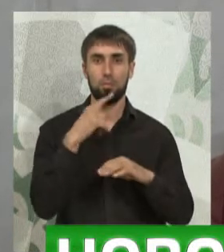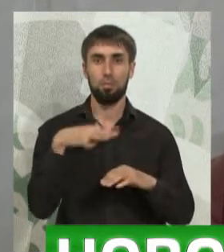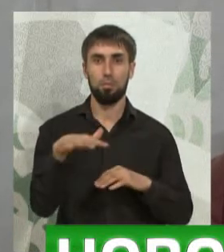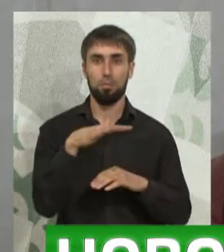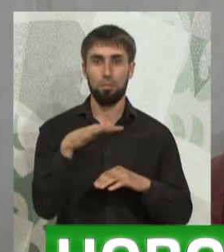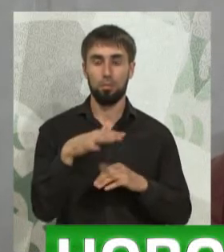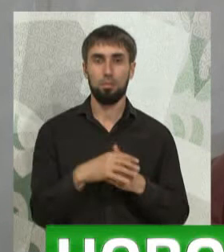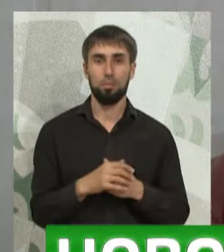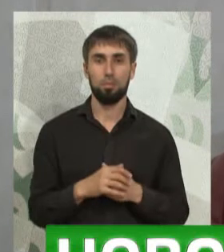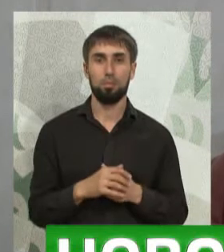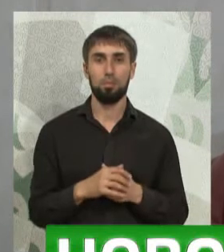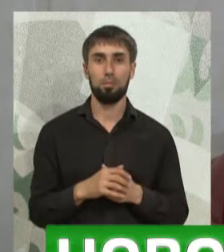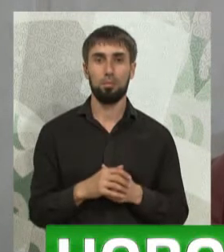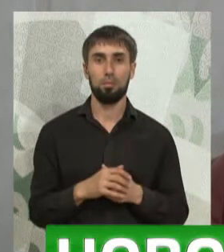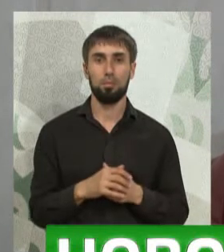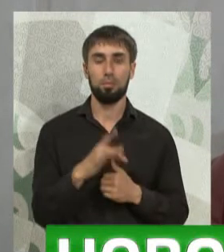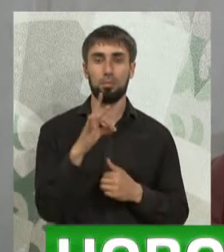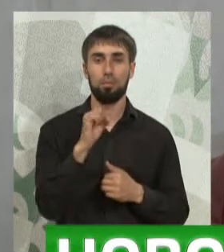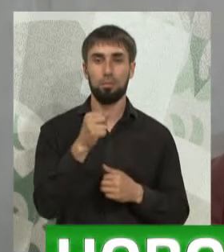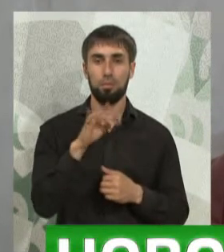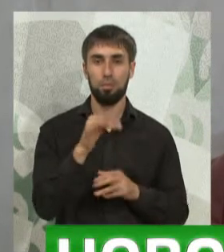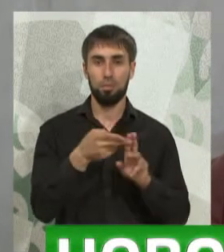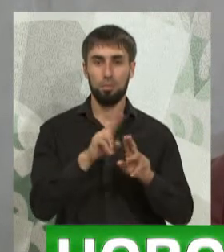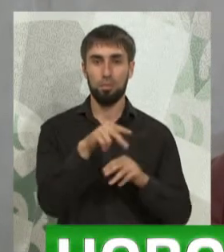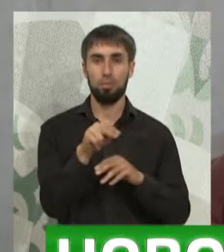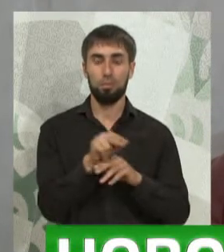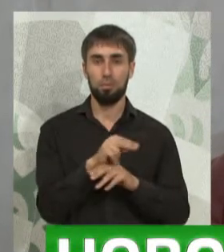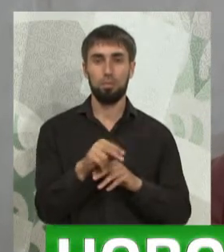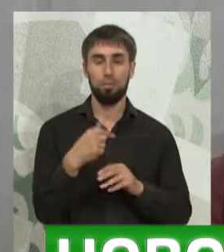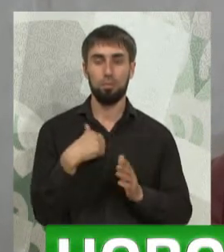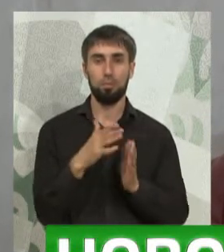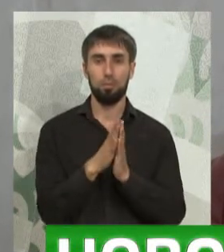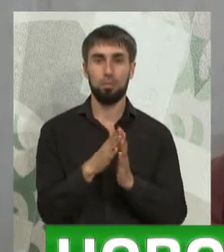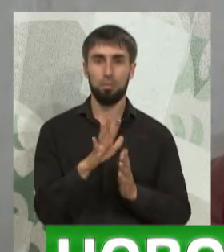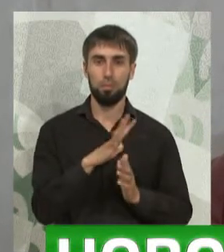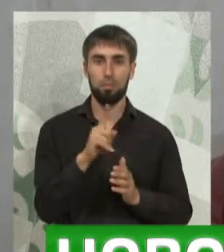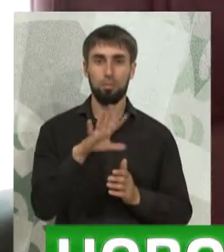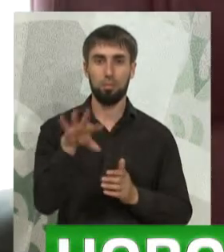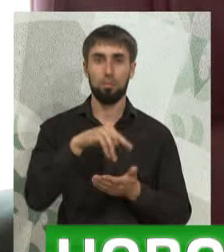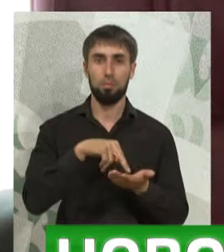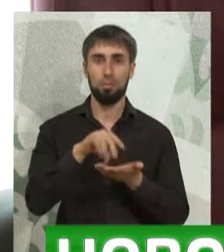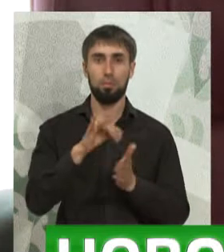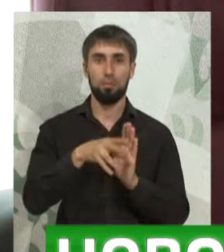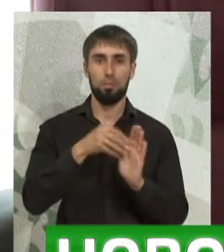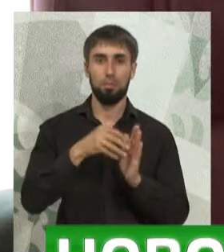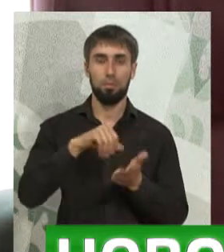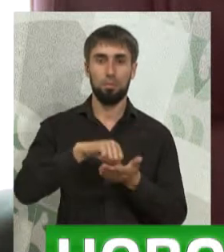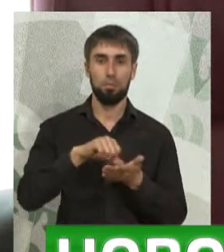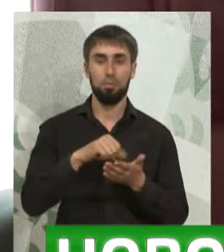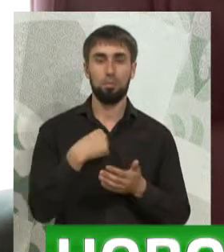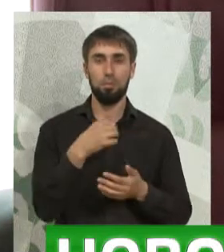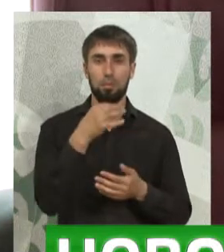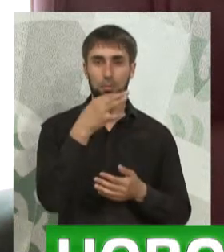Российской Федерации. Ради этого поправки я просил бы прийти проголосовать. Мне лично нравится там врачебная